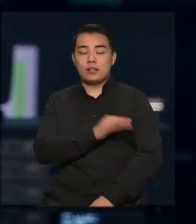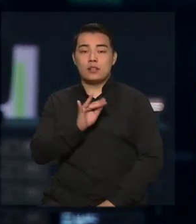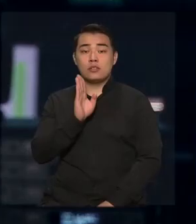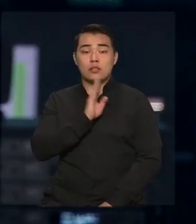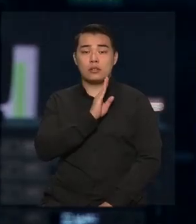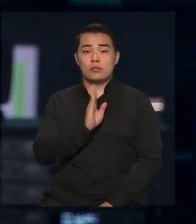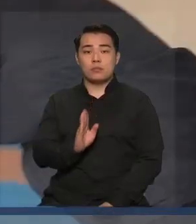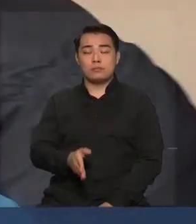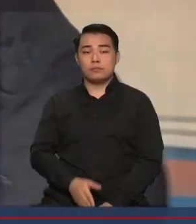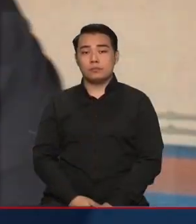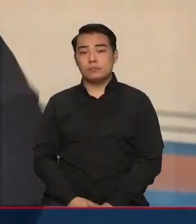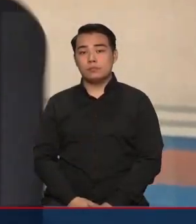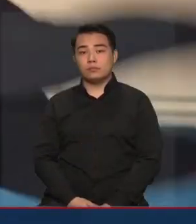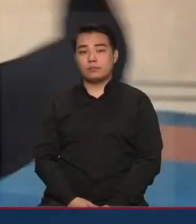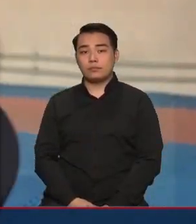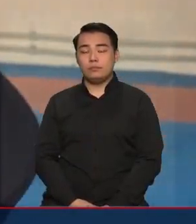женственностью.